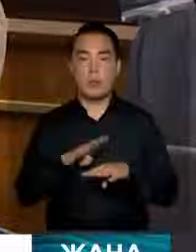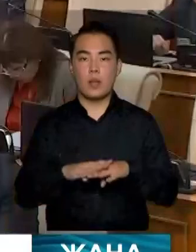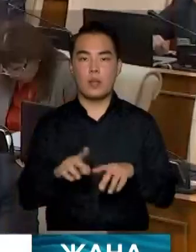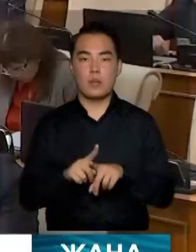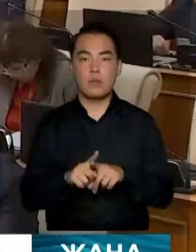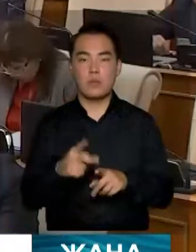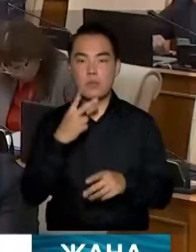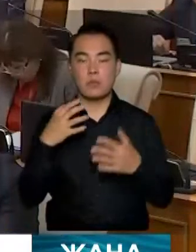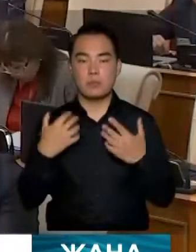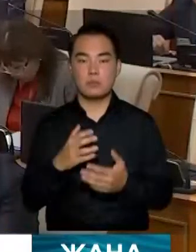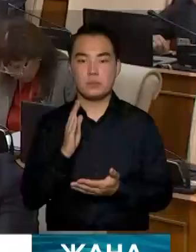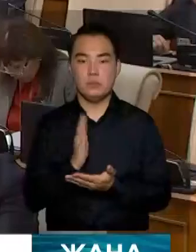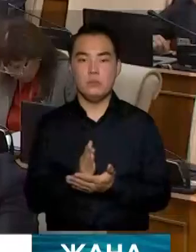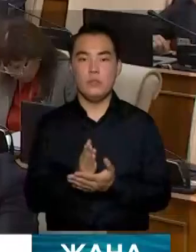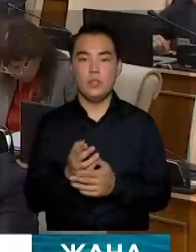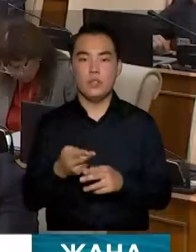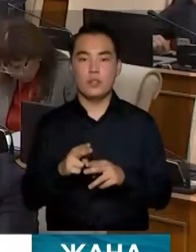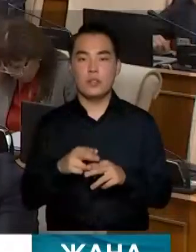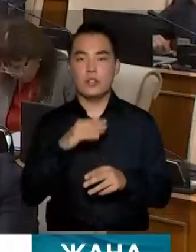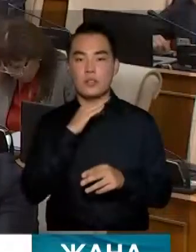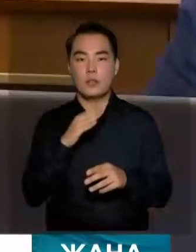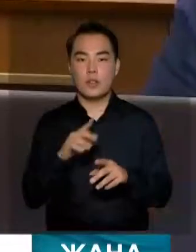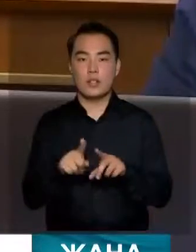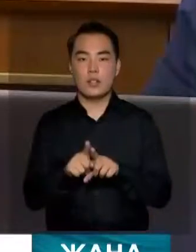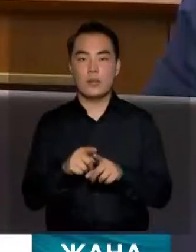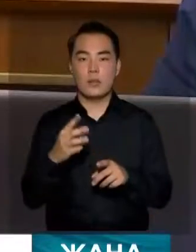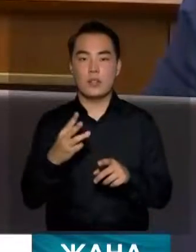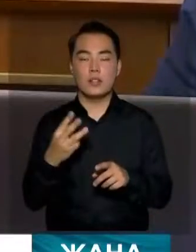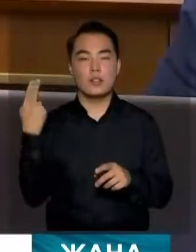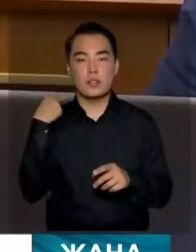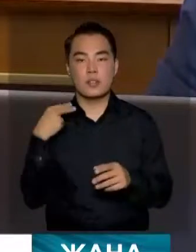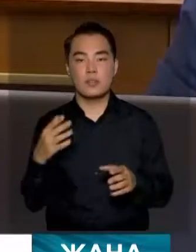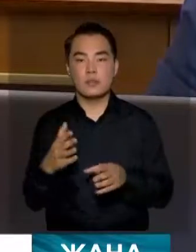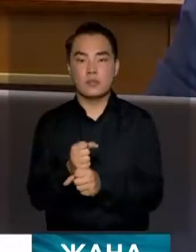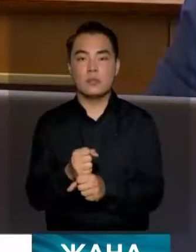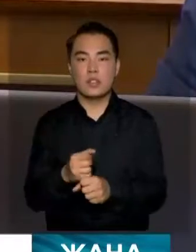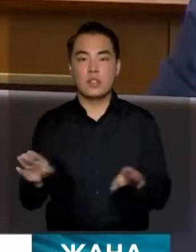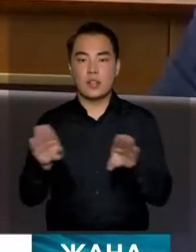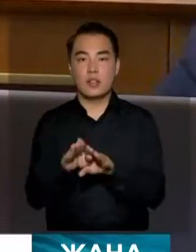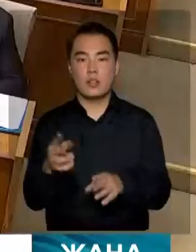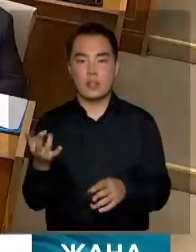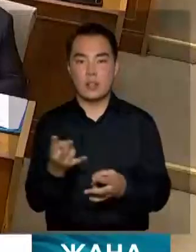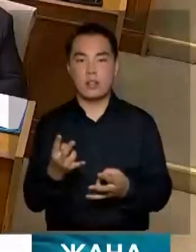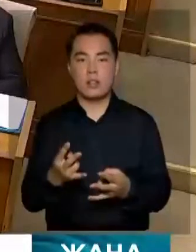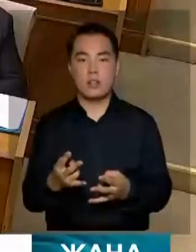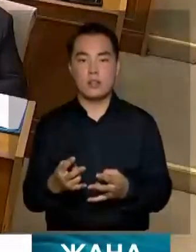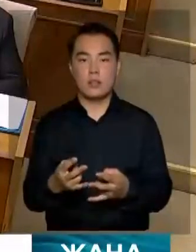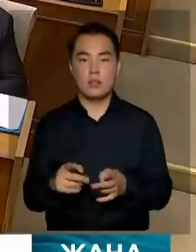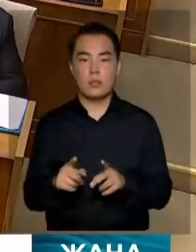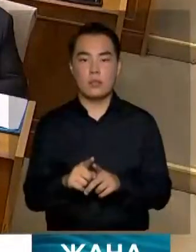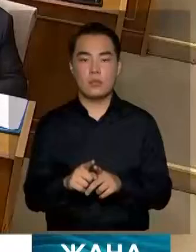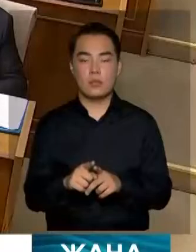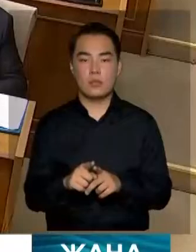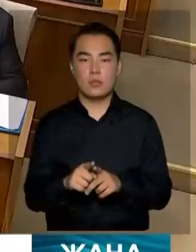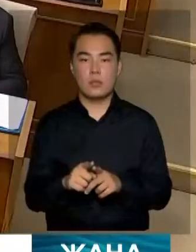шығыпты. Қарызды алудағы мақсат бюджет тапшылығын жабу. Қазір 3 триллион теңгедей қажет. Мұны ұлттық қордан өтеу ұтымсыз дейді. Одан да қаржыға